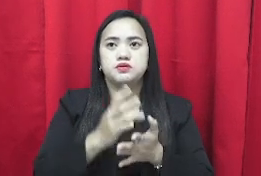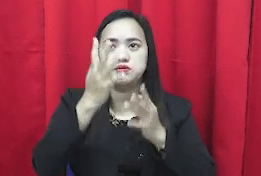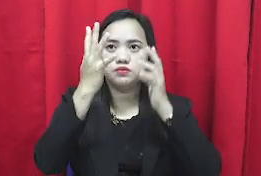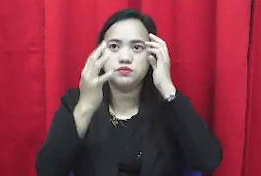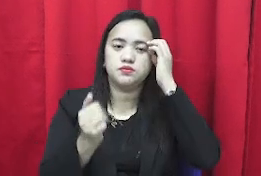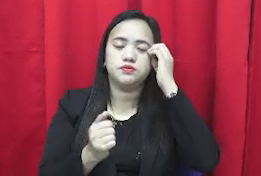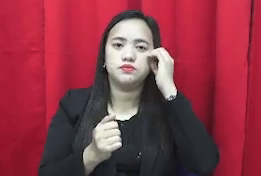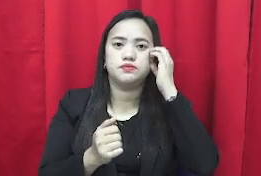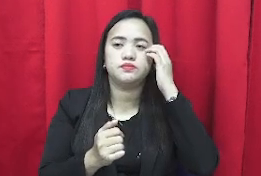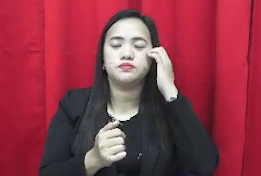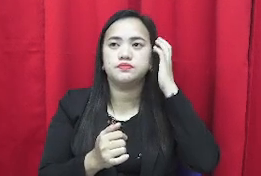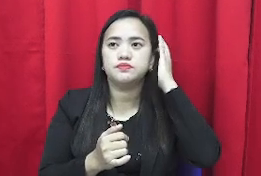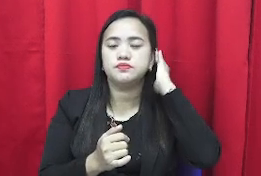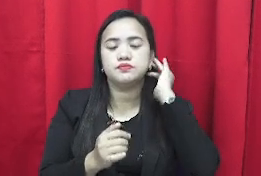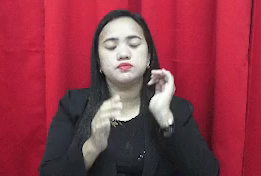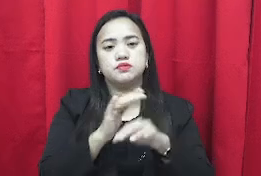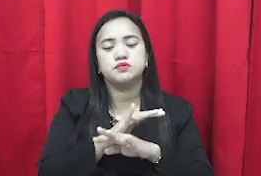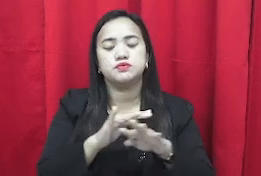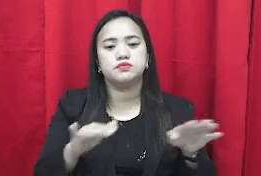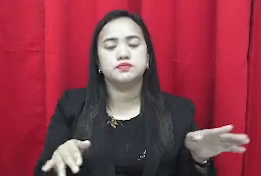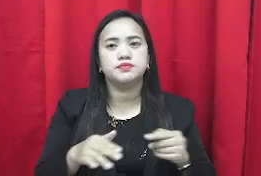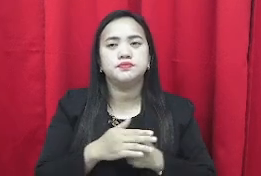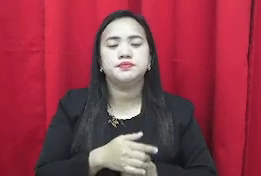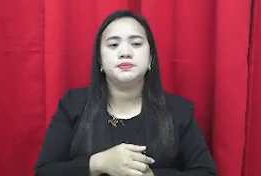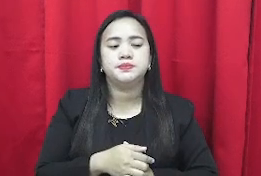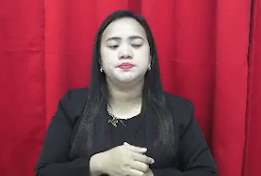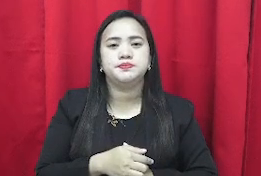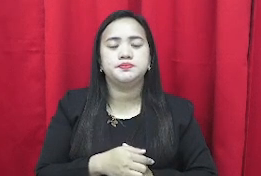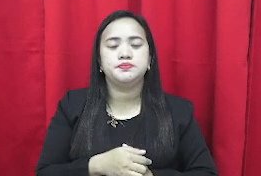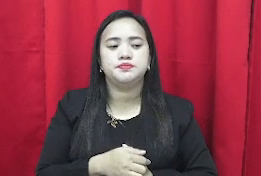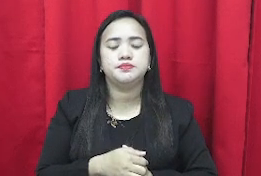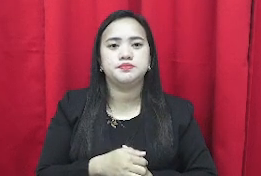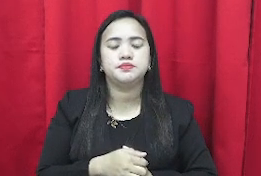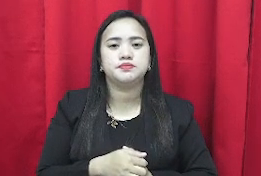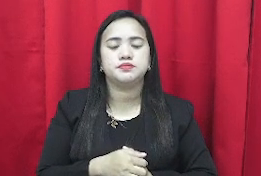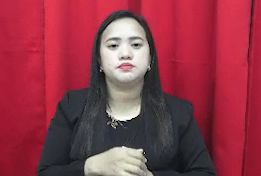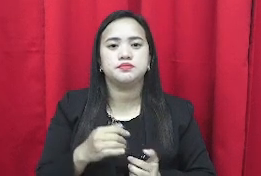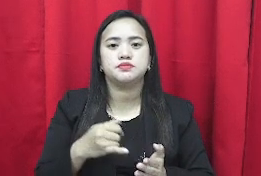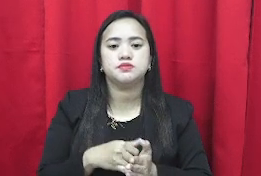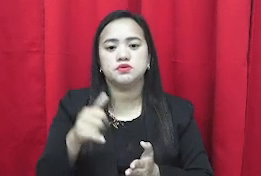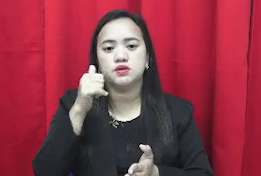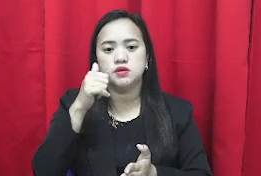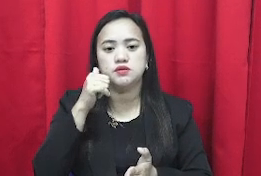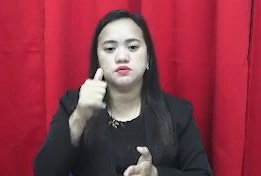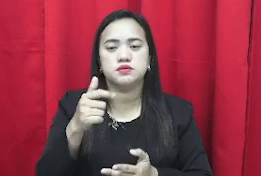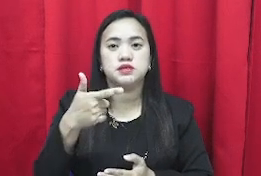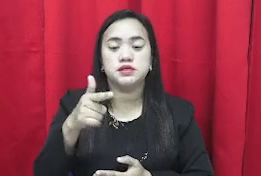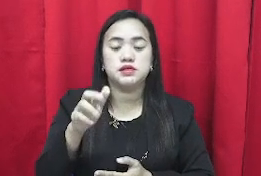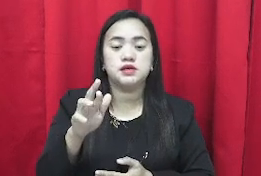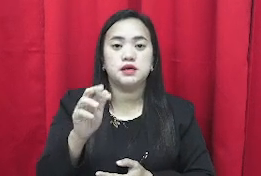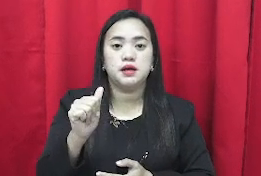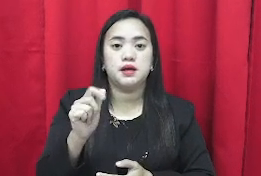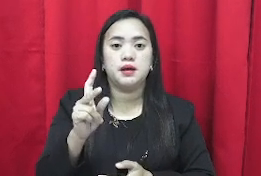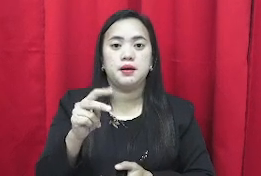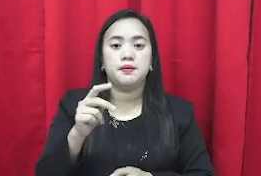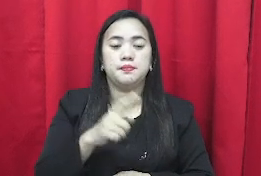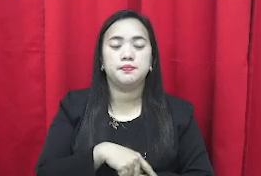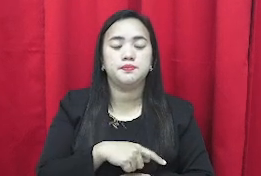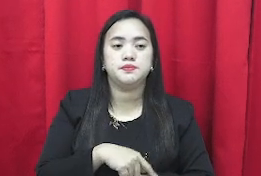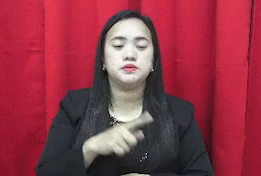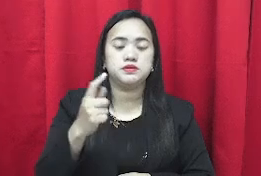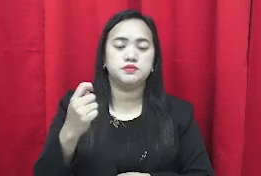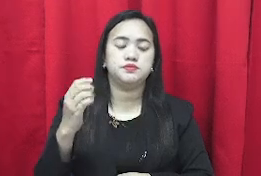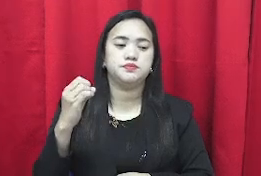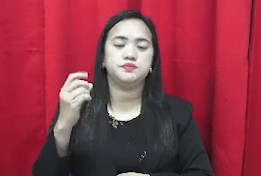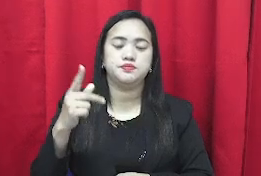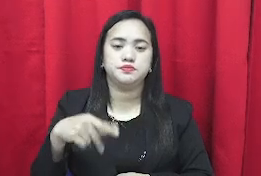Huwag natin palagpasin ang ganitong ah pagkakataon ah i-grab niyo yung ah pagkakataong ito na